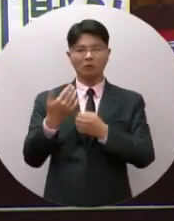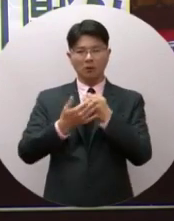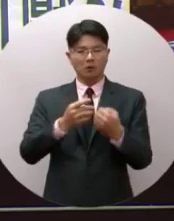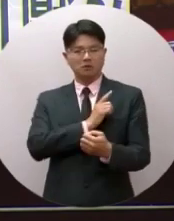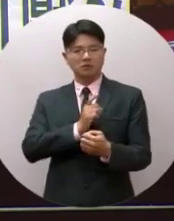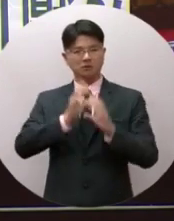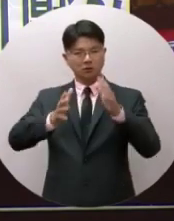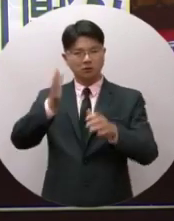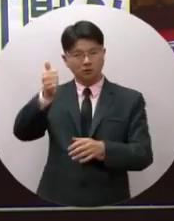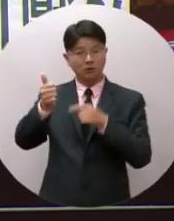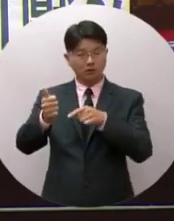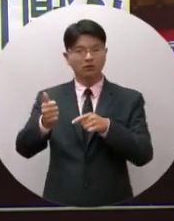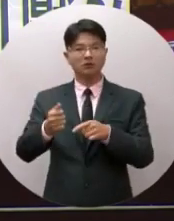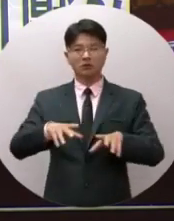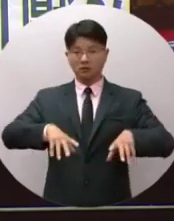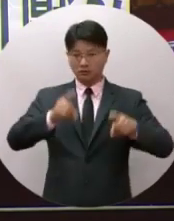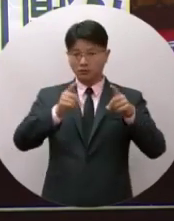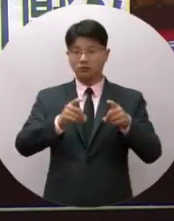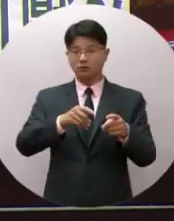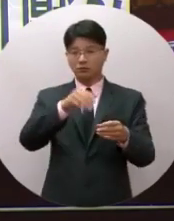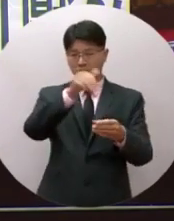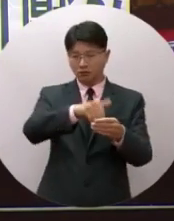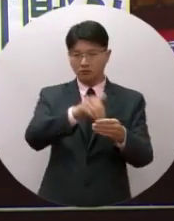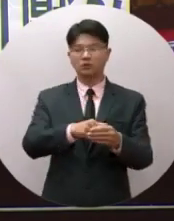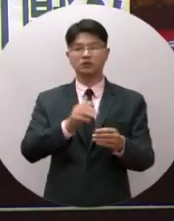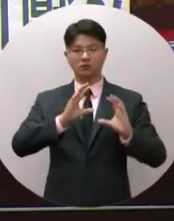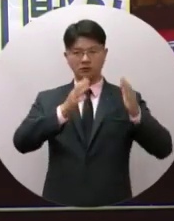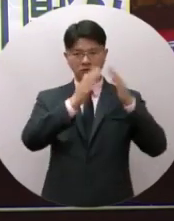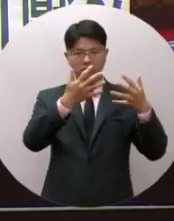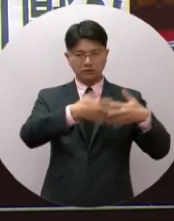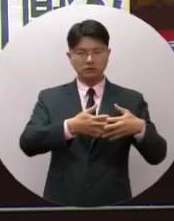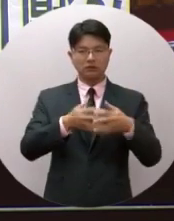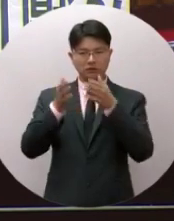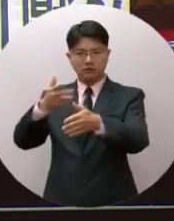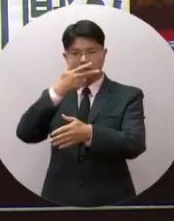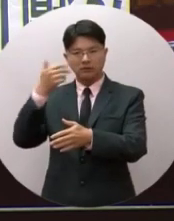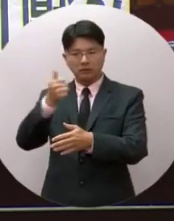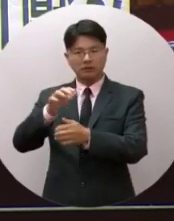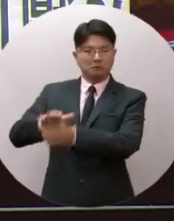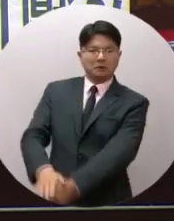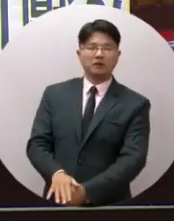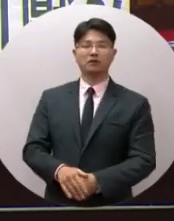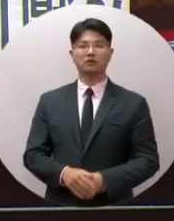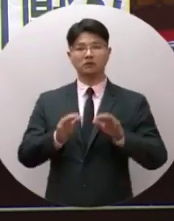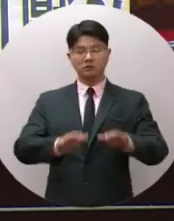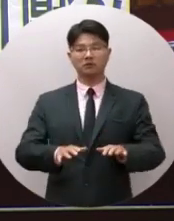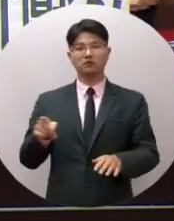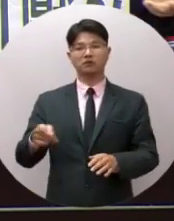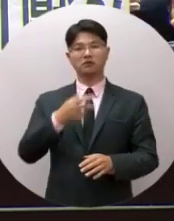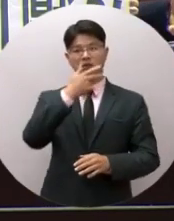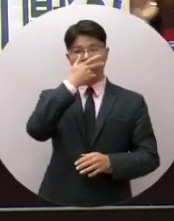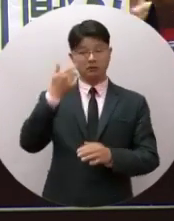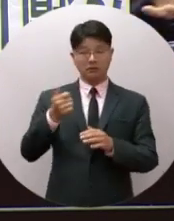卫，在初选的时候不惜用国家的机器打压赖清德，结果赖清德现在被逼婚